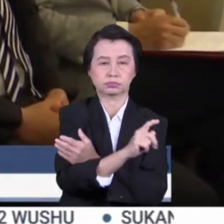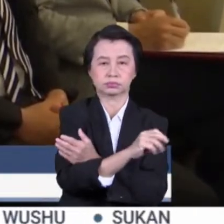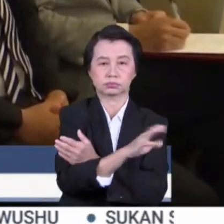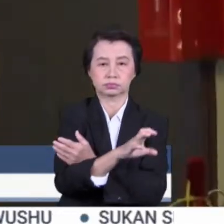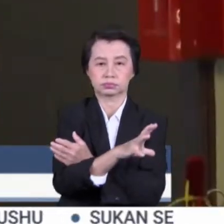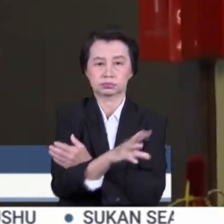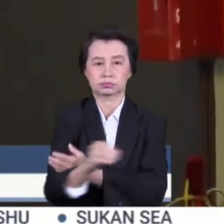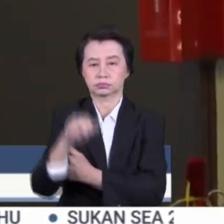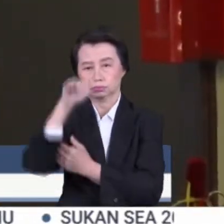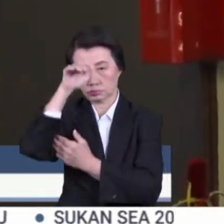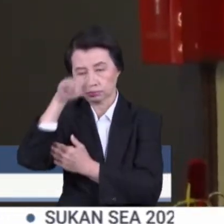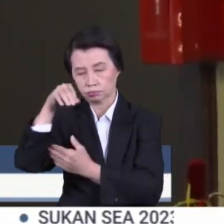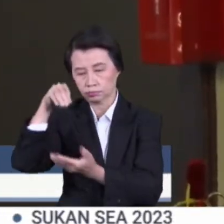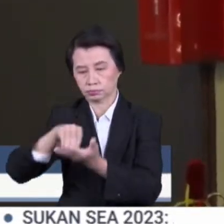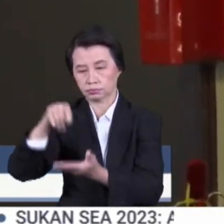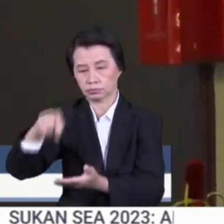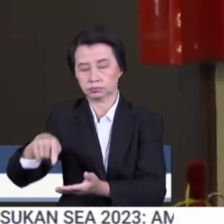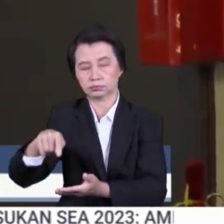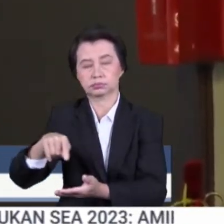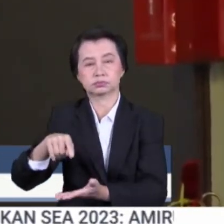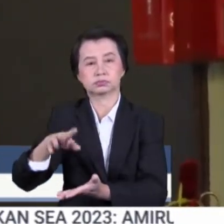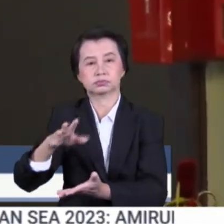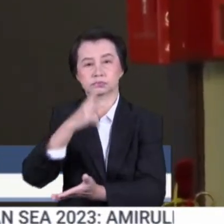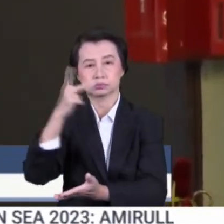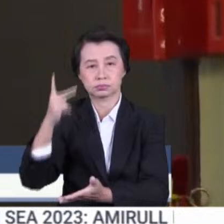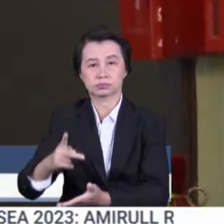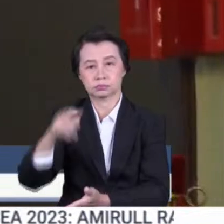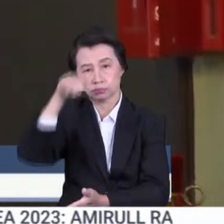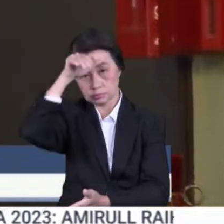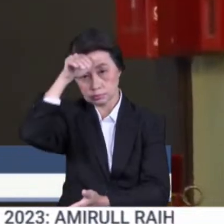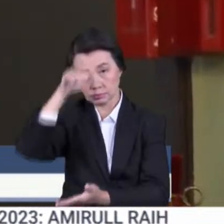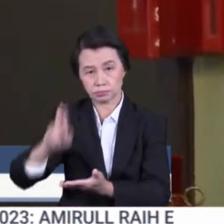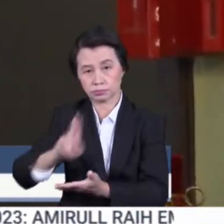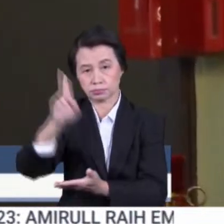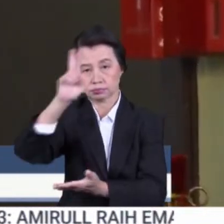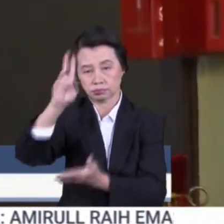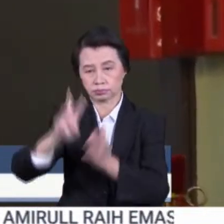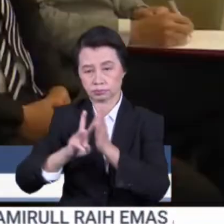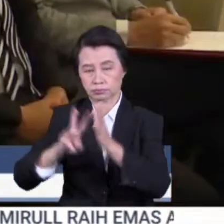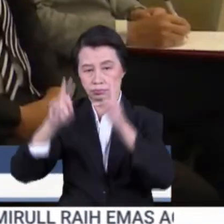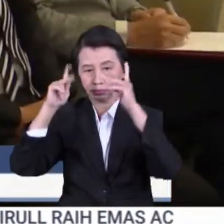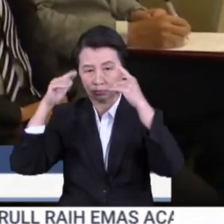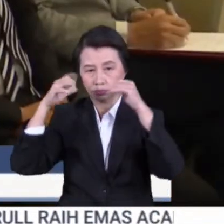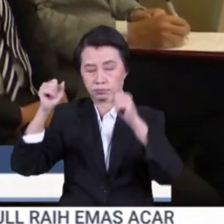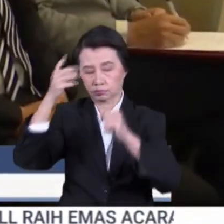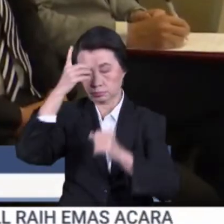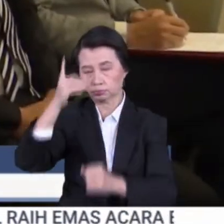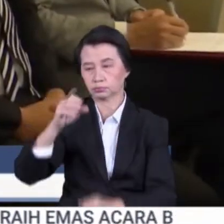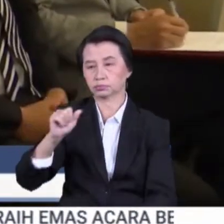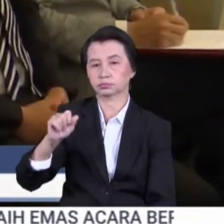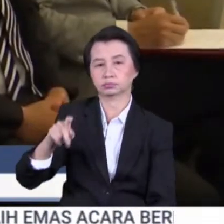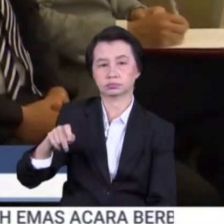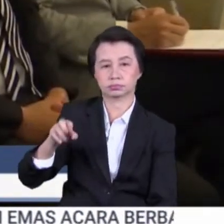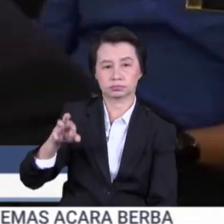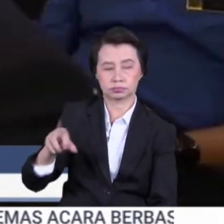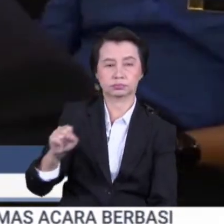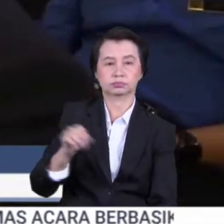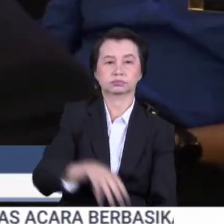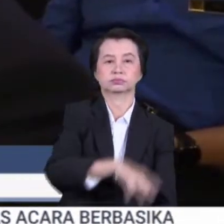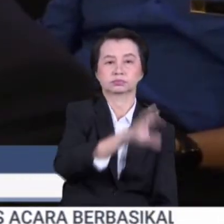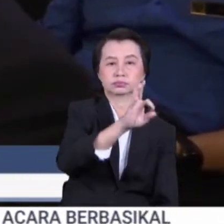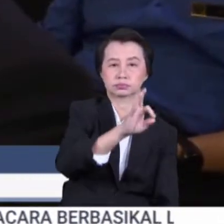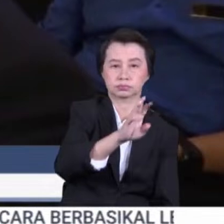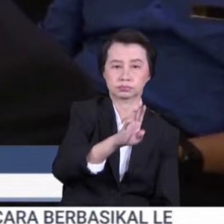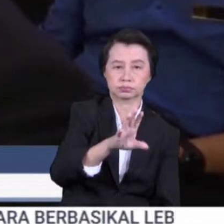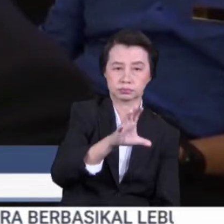Sunway University di Kuching. Sunway University diwakili oleh presidennya Profesor Sibrandes Pompema manakala SFC